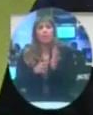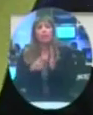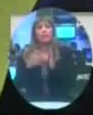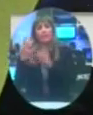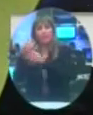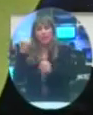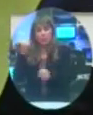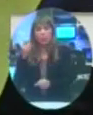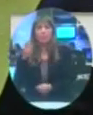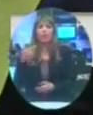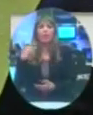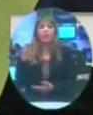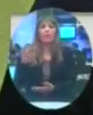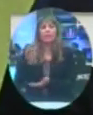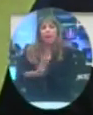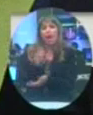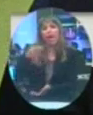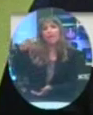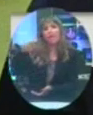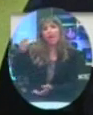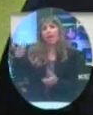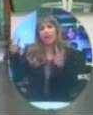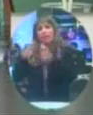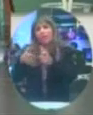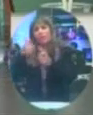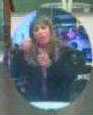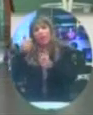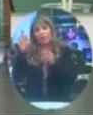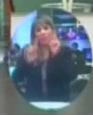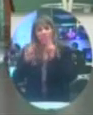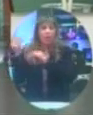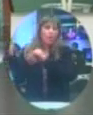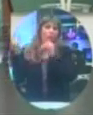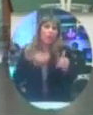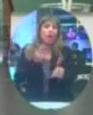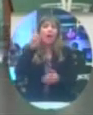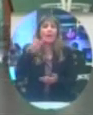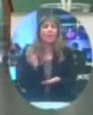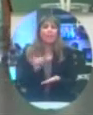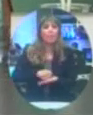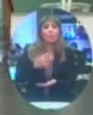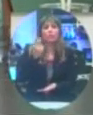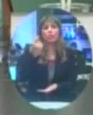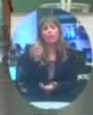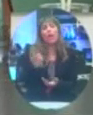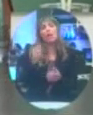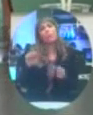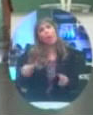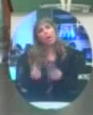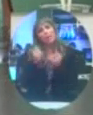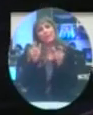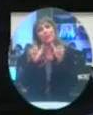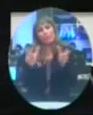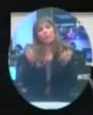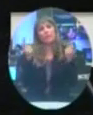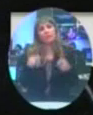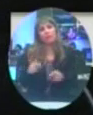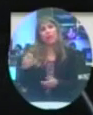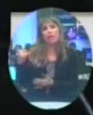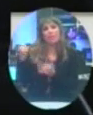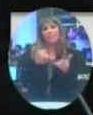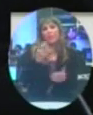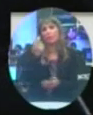הלוואה לחברה ולבעלי המפעל להביא משקיע מטעמם שיוסיף גם הוא למאמץ למנוע את סגירת המפעל. אני